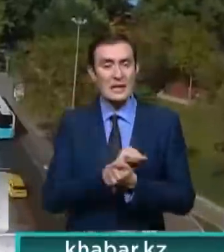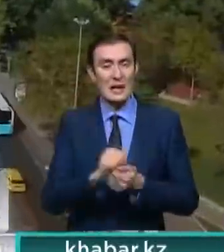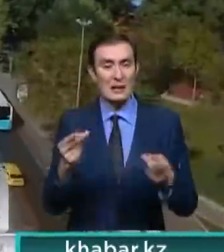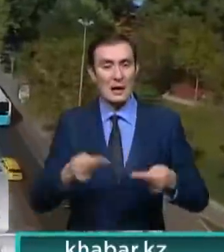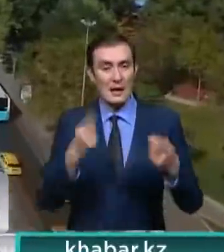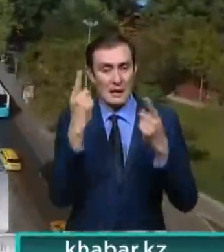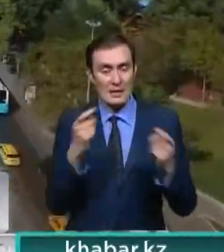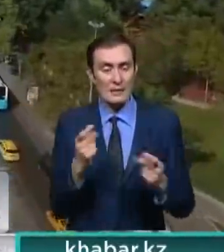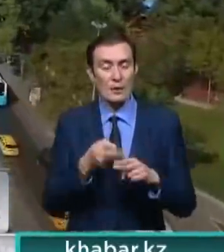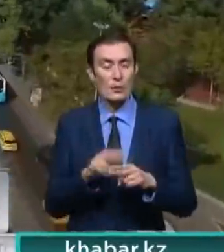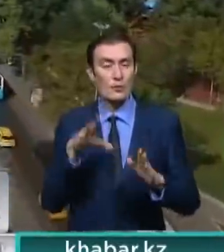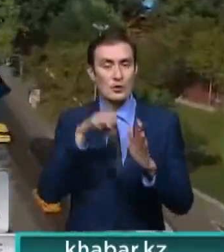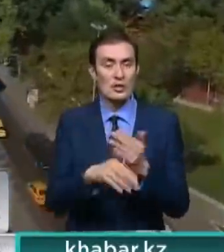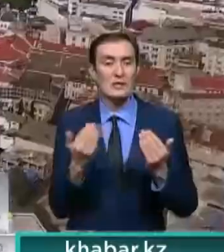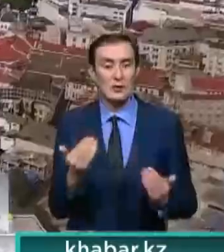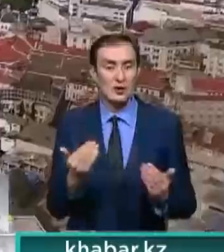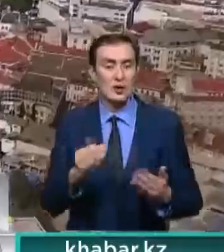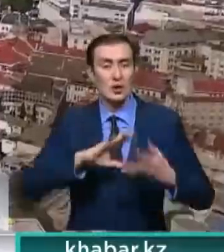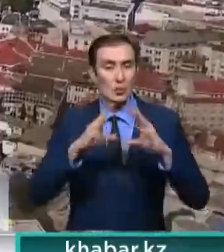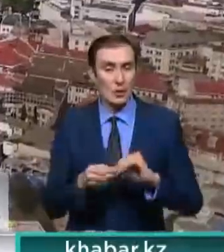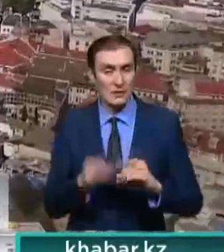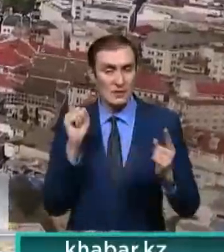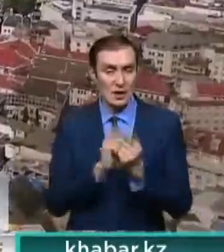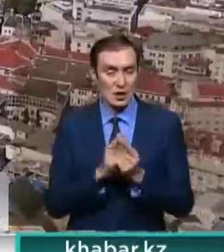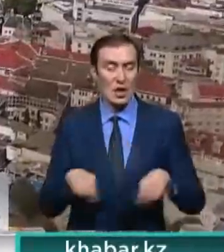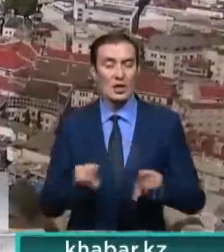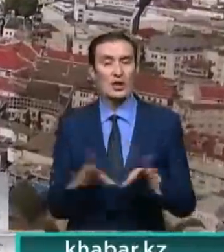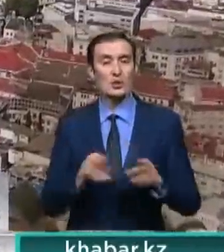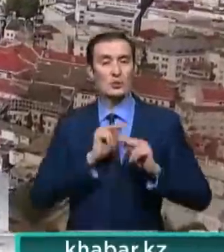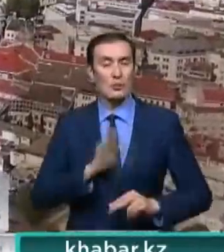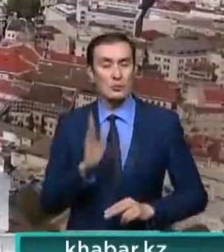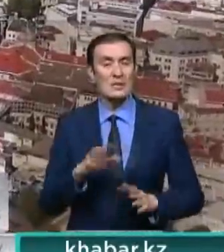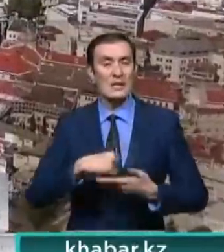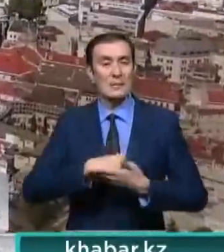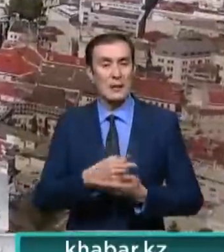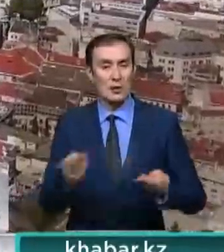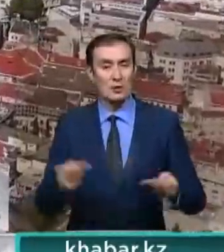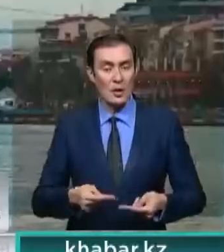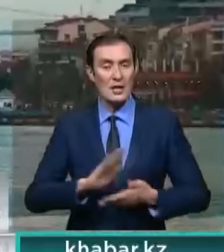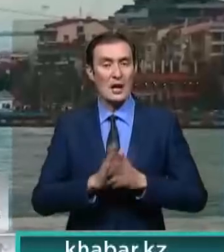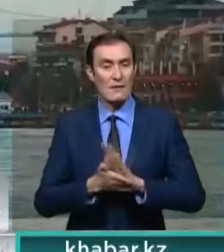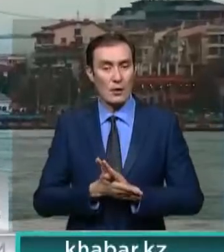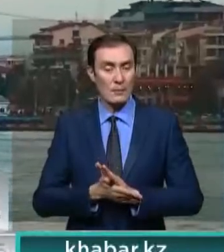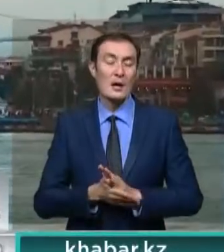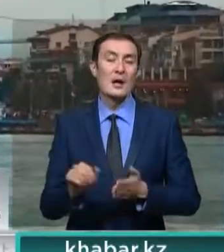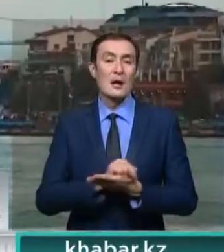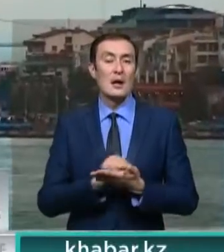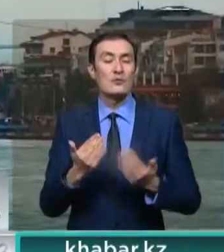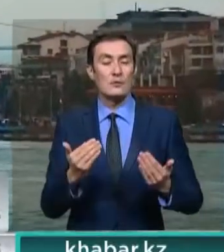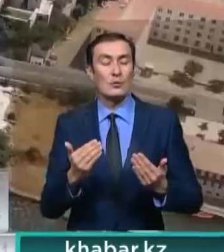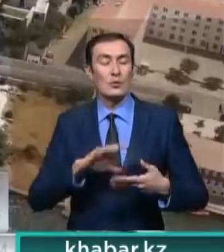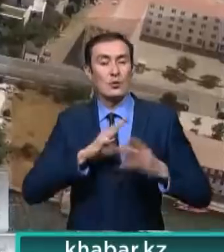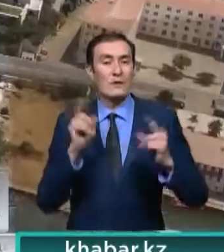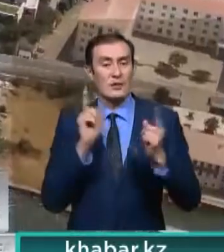которой отражены все сегодняшние решения. Также сотрудничество будет закреплено двусторонними договорами. Участники встречи